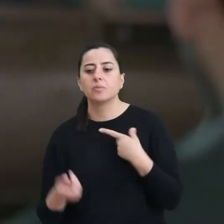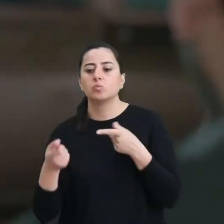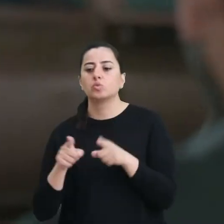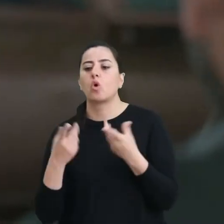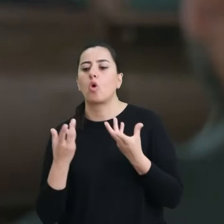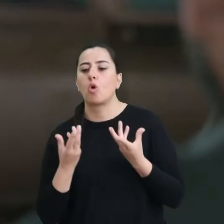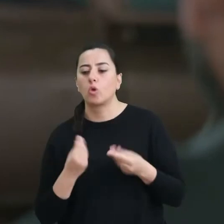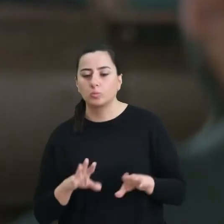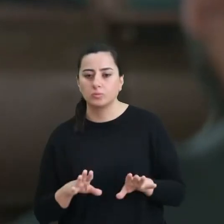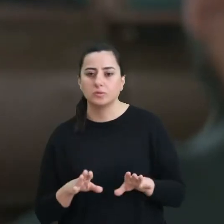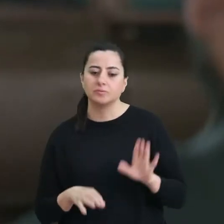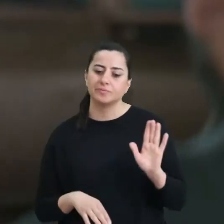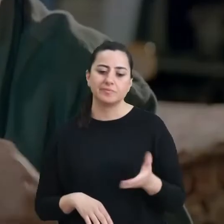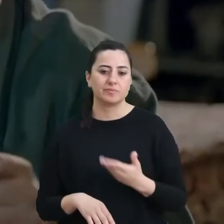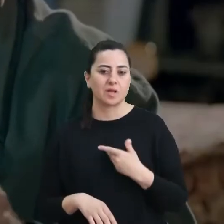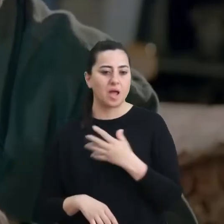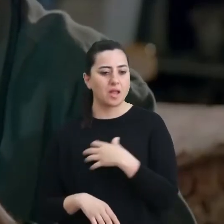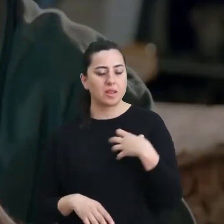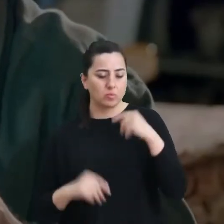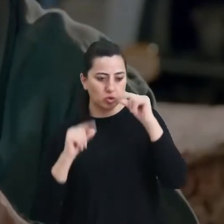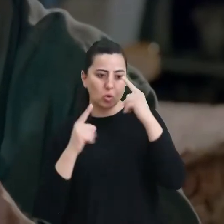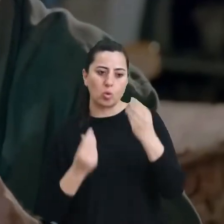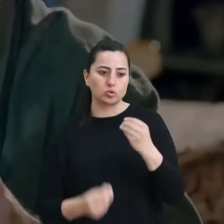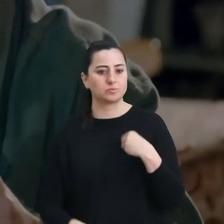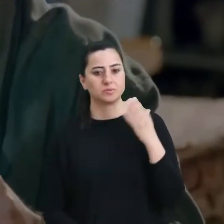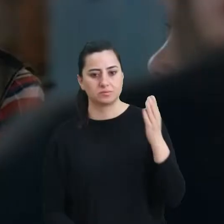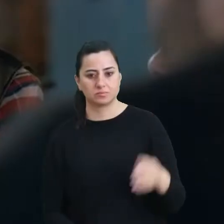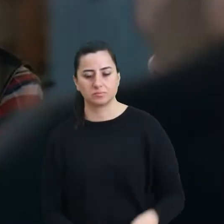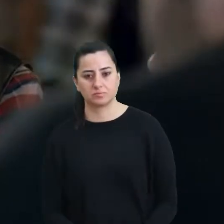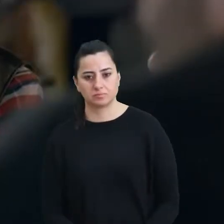kavuşamayacağız. Bari dedim anamın gözleri açılsın.